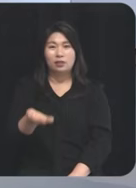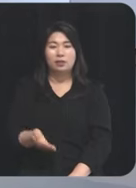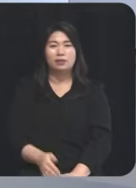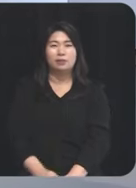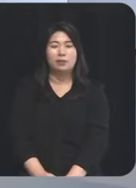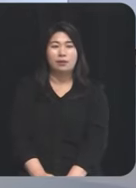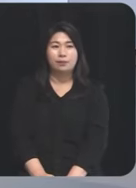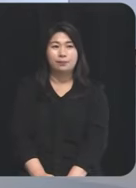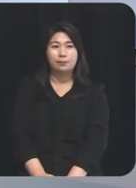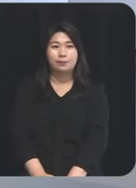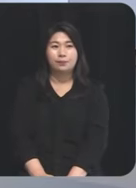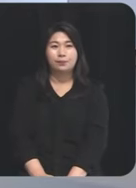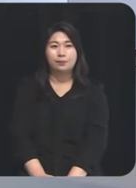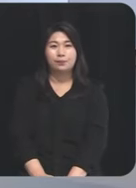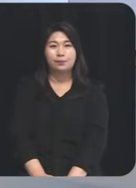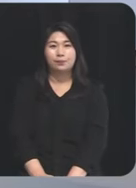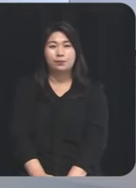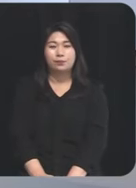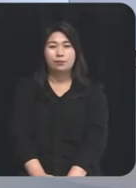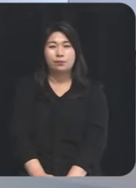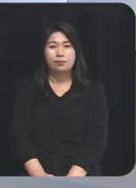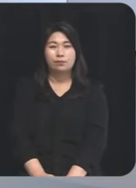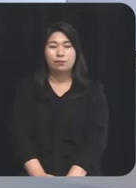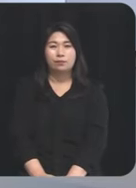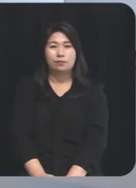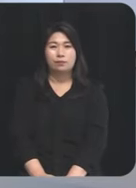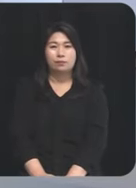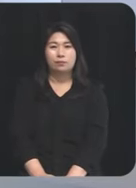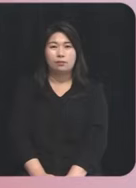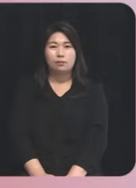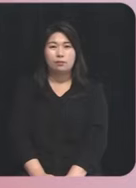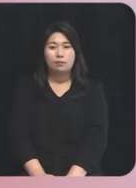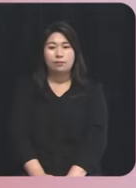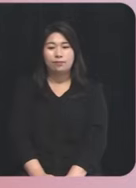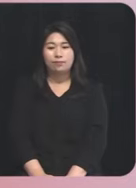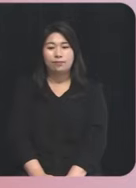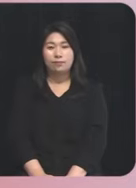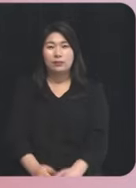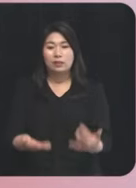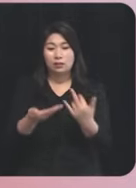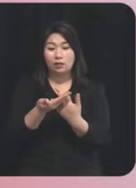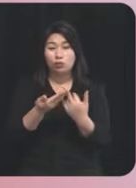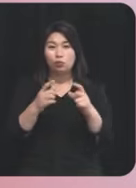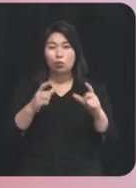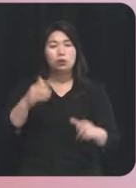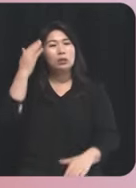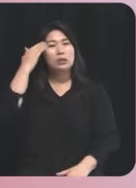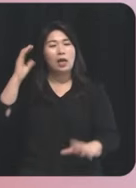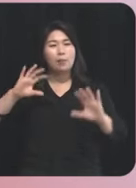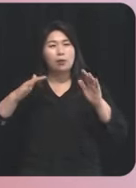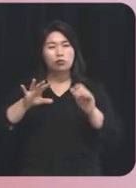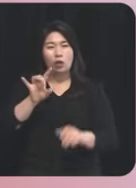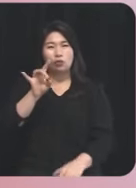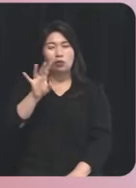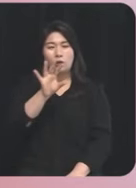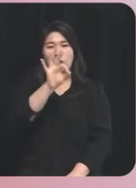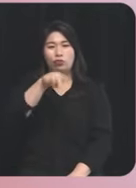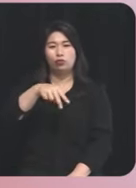하겠습니다. 자, 고강철 후보 먼저 답변 주시기 바랍니다. 네, 제주는 대한민국의 유일한